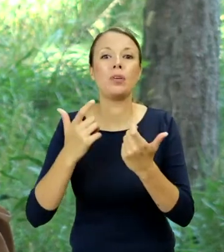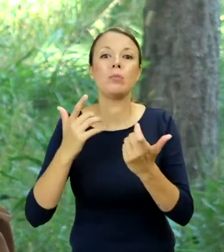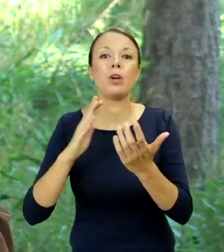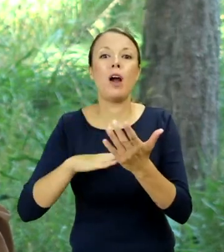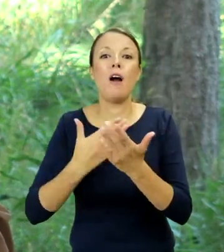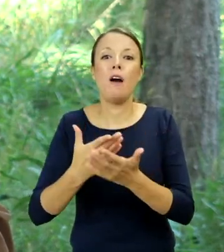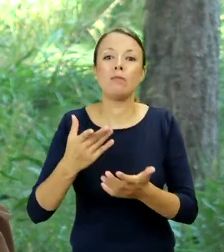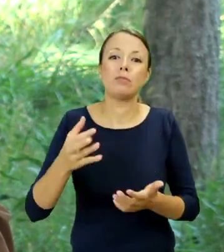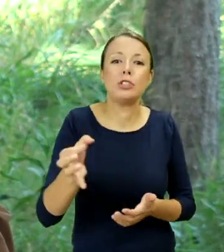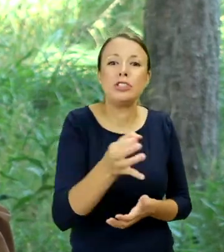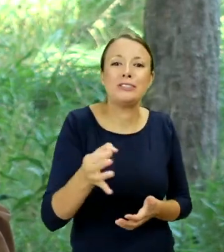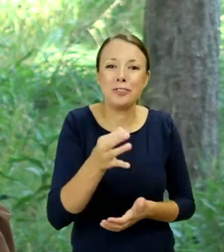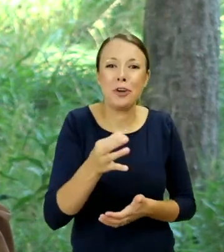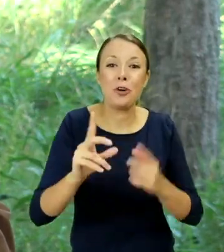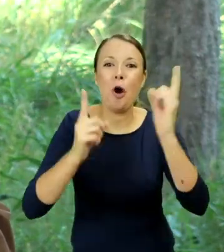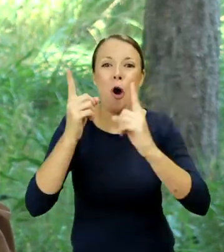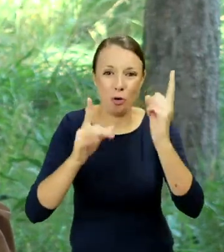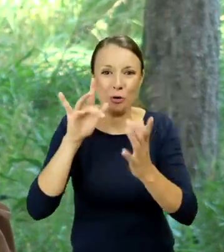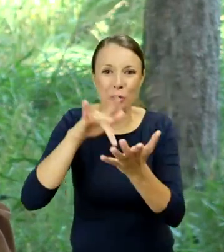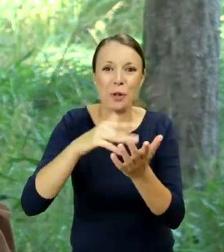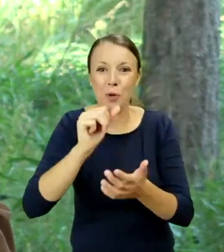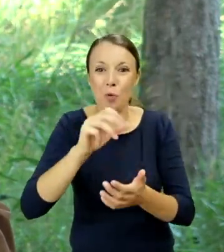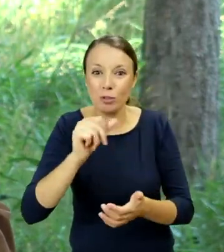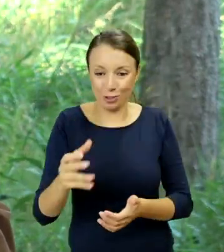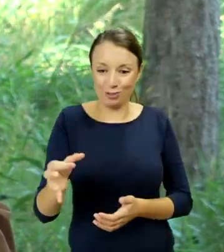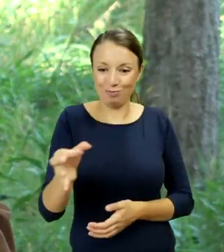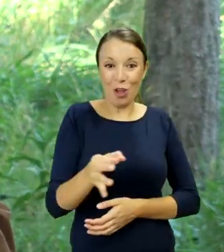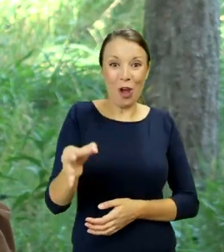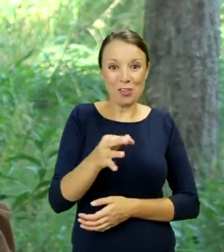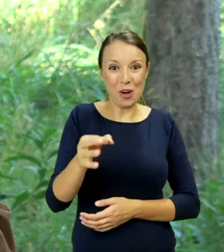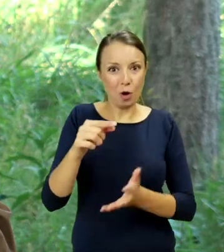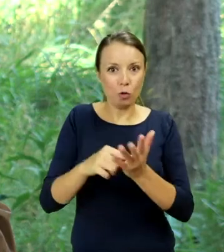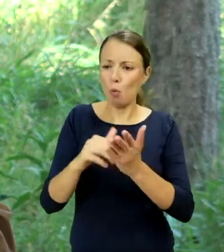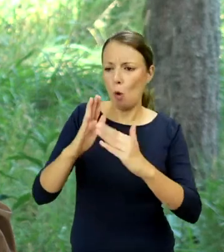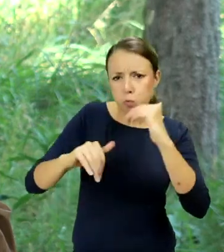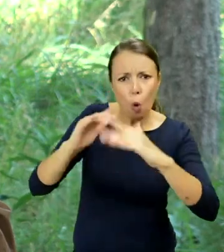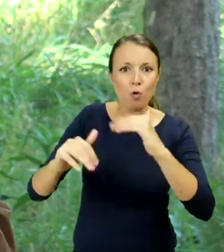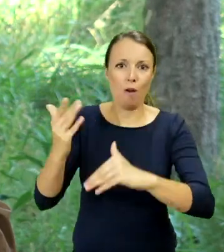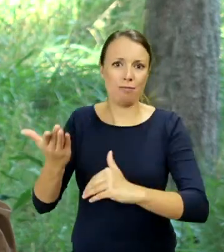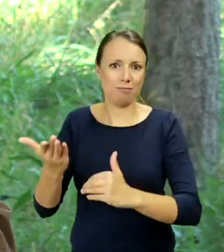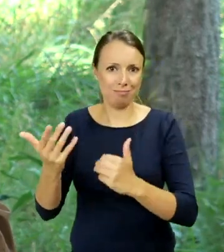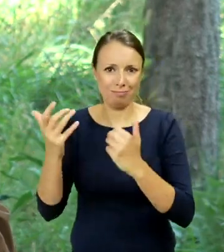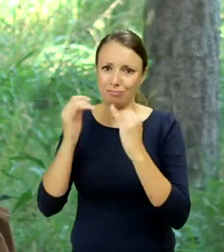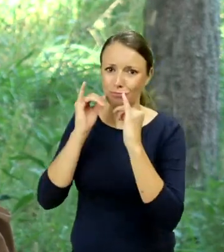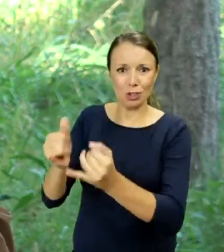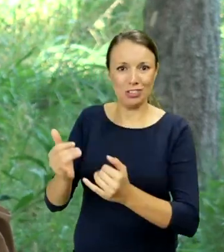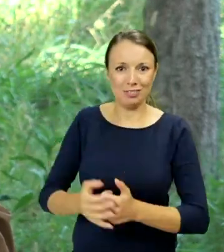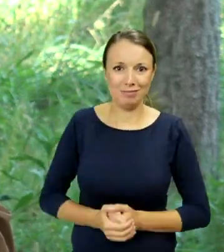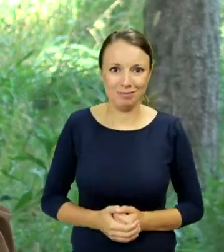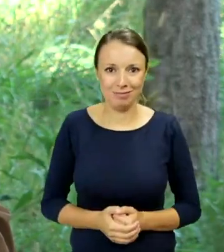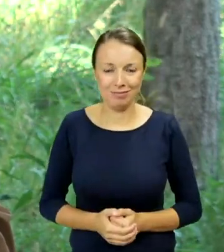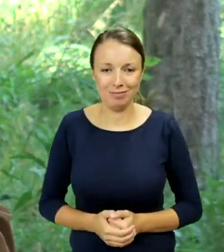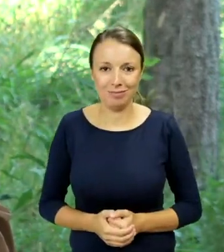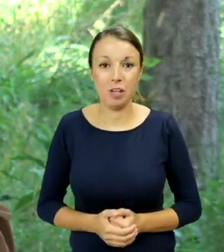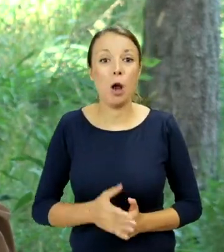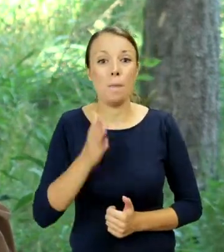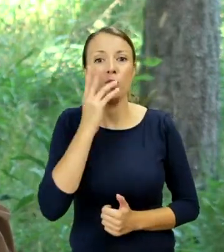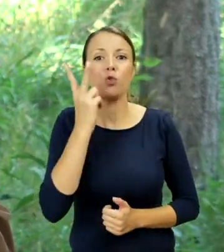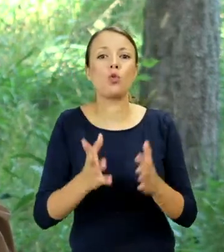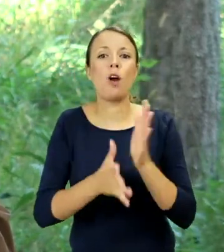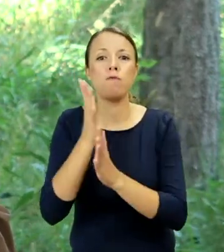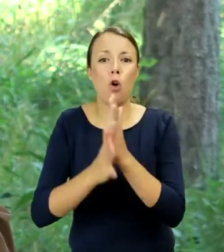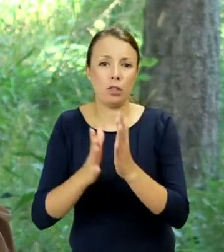oczko wodne w ogrodzie w Milusinie. To oczko wodne później, po II wojnie światowej,